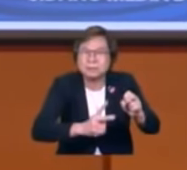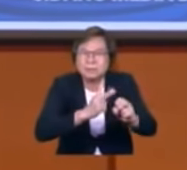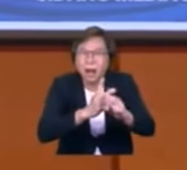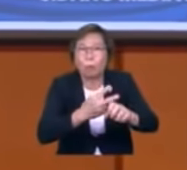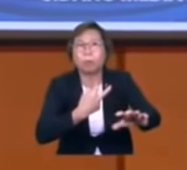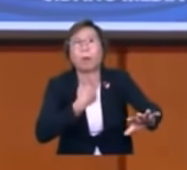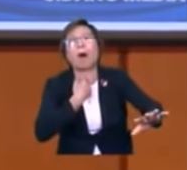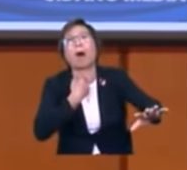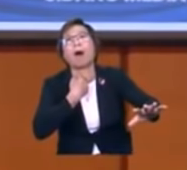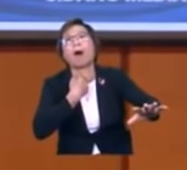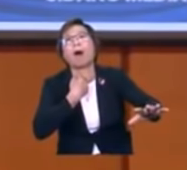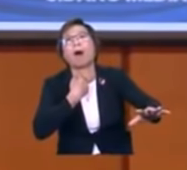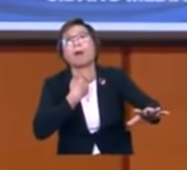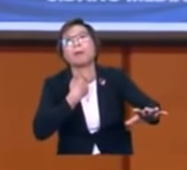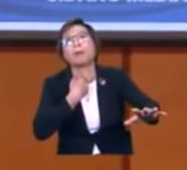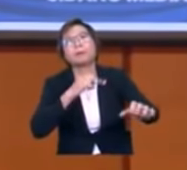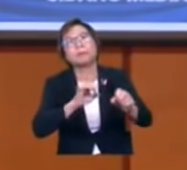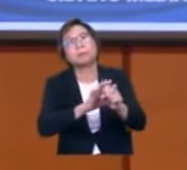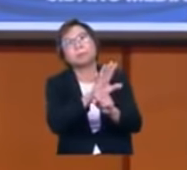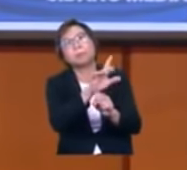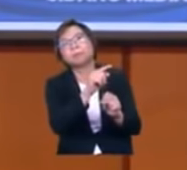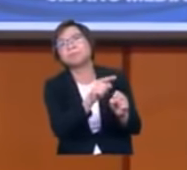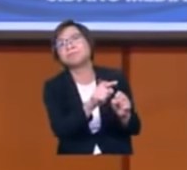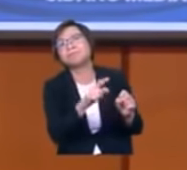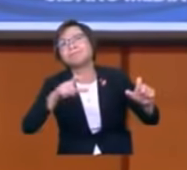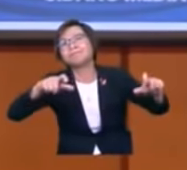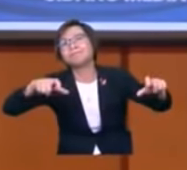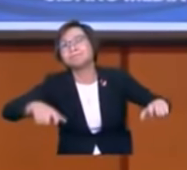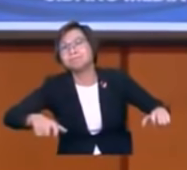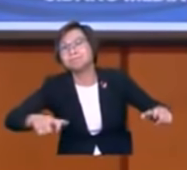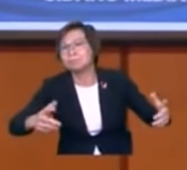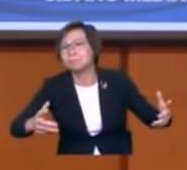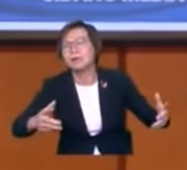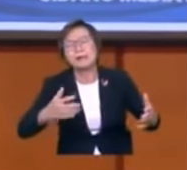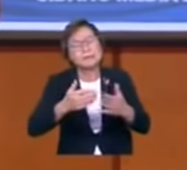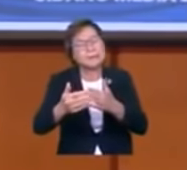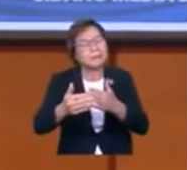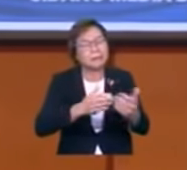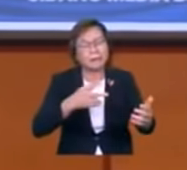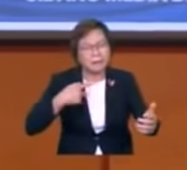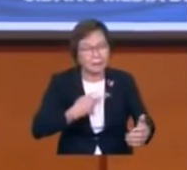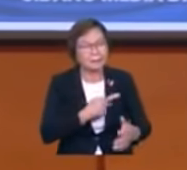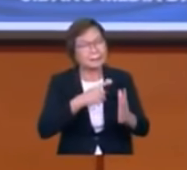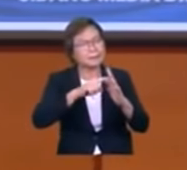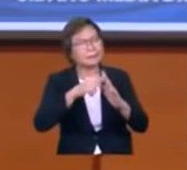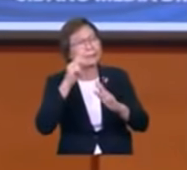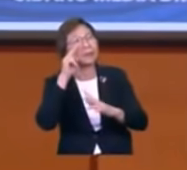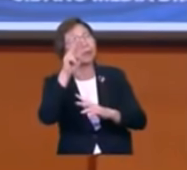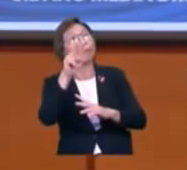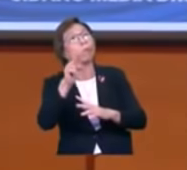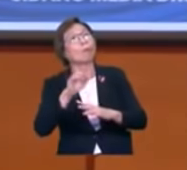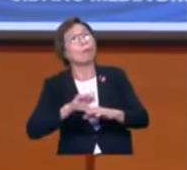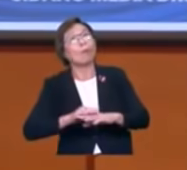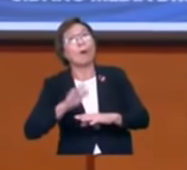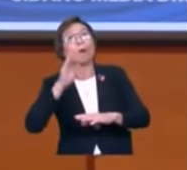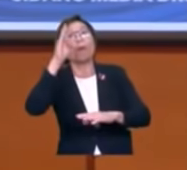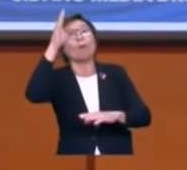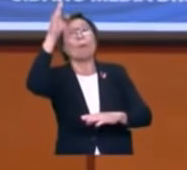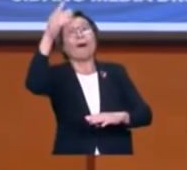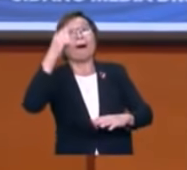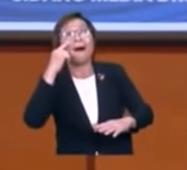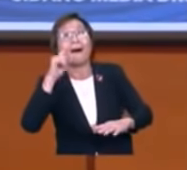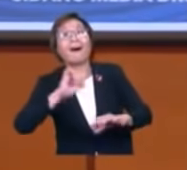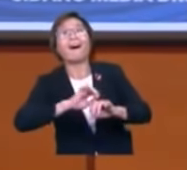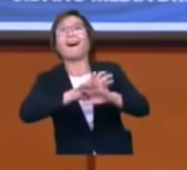terjejas dengan keadaan pandemic ini dan namun begitu kita mulai melihat sinar yang terang di